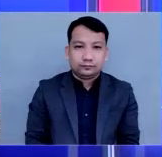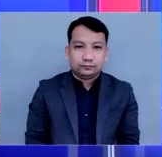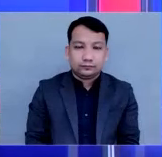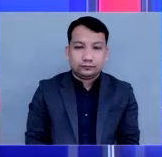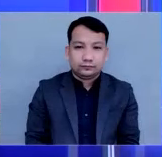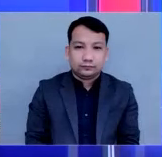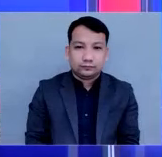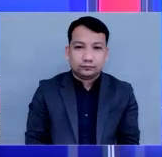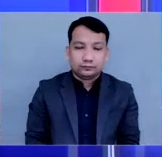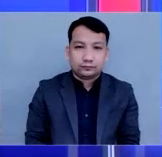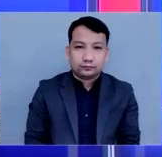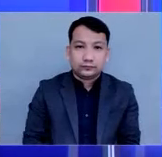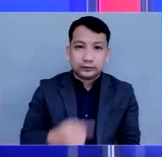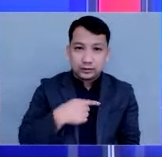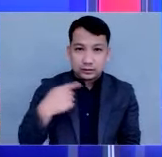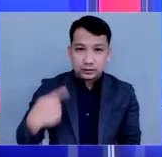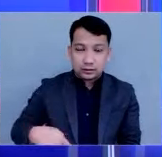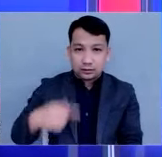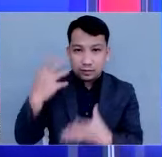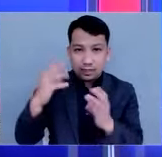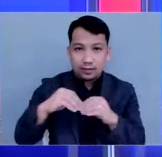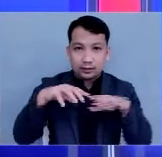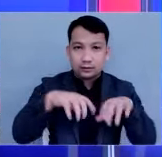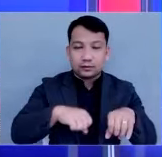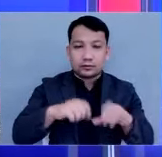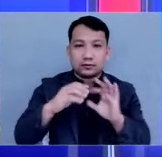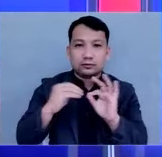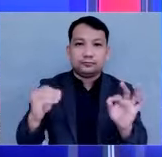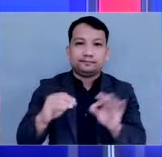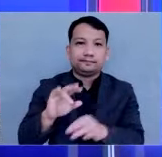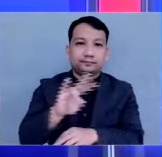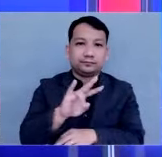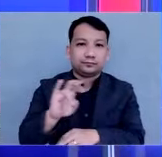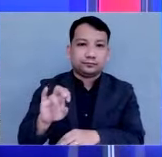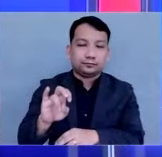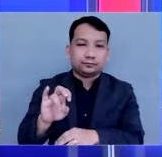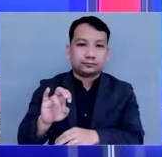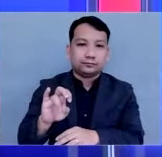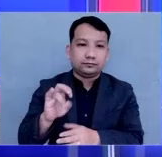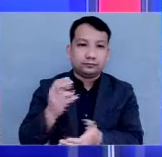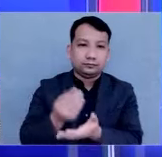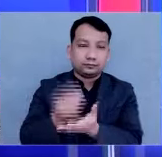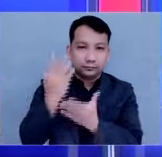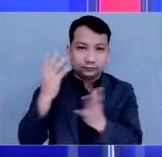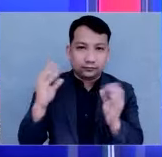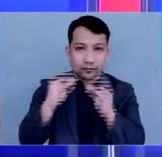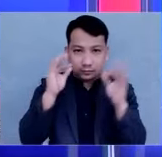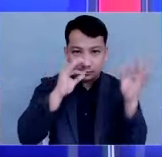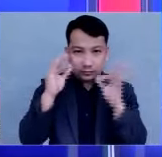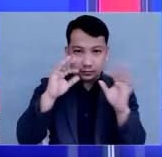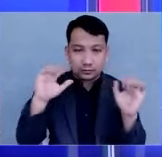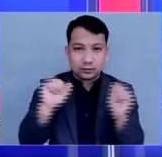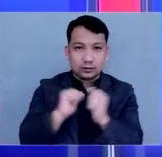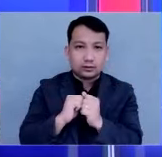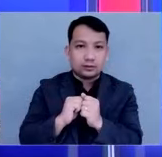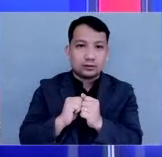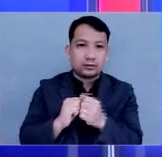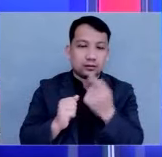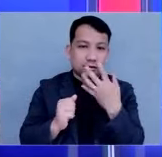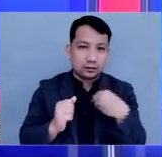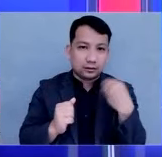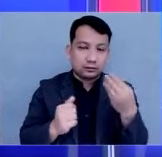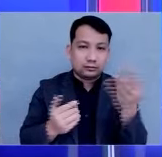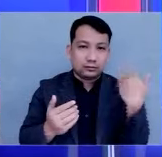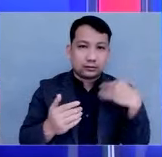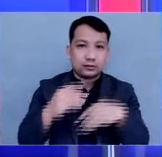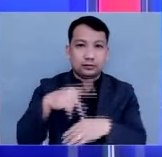Arestado ang isang Chinese at Malaysian na nahulihan ng halos 700,000 pisong halaga ng droga. Ang mga suspect, dating